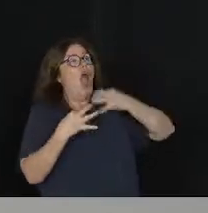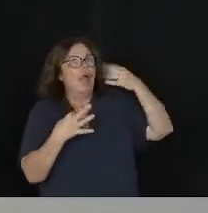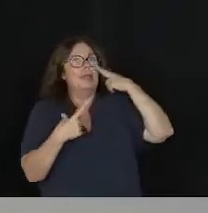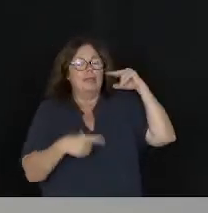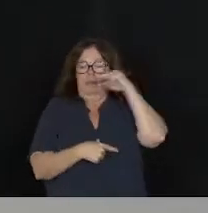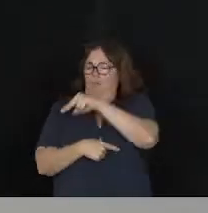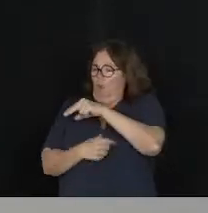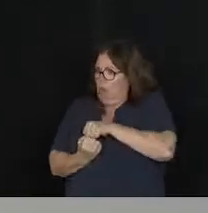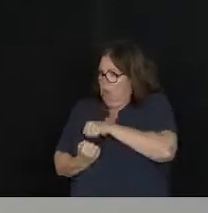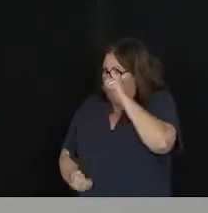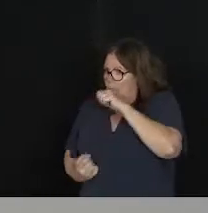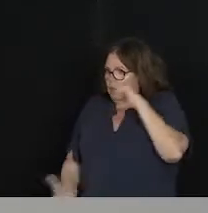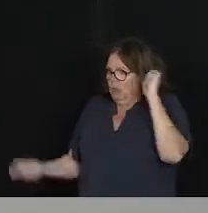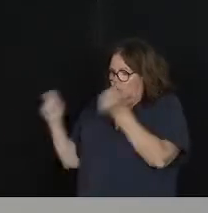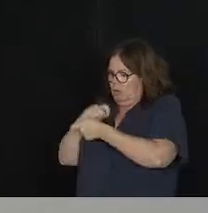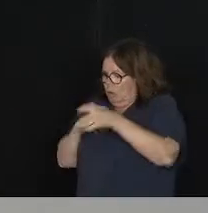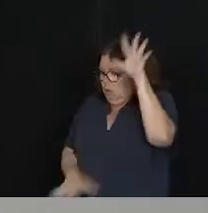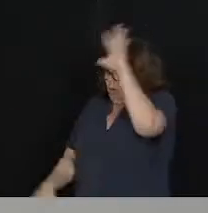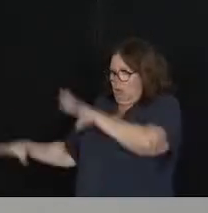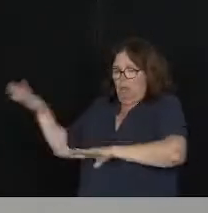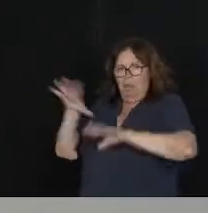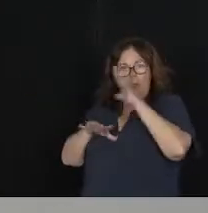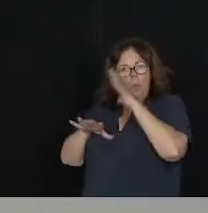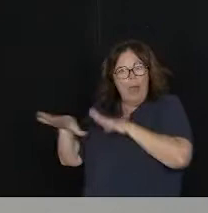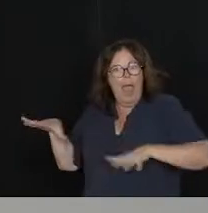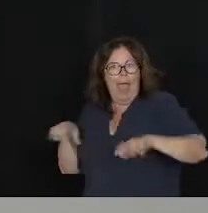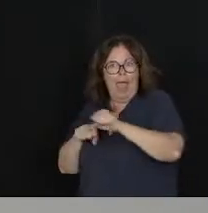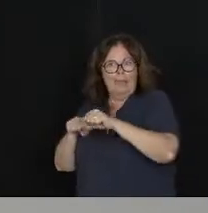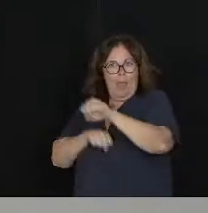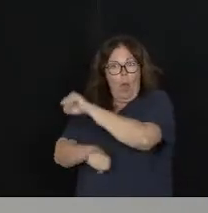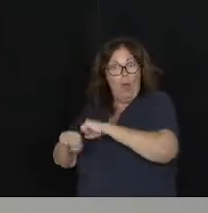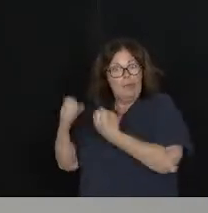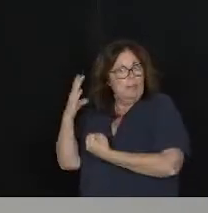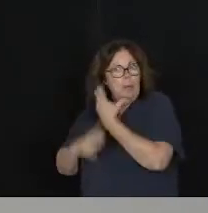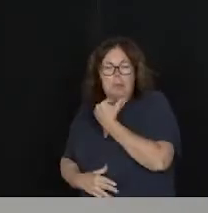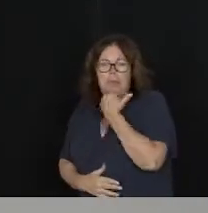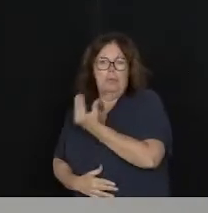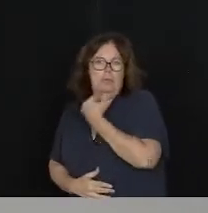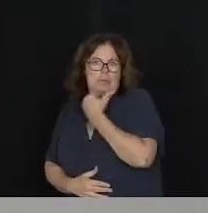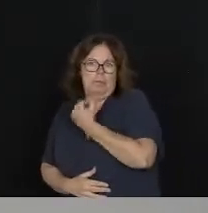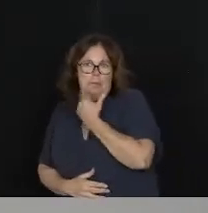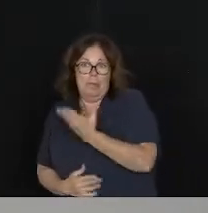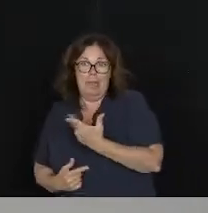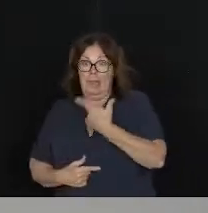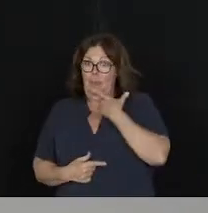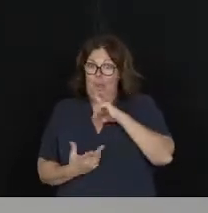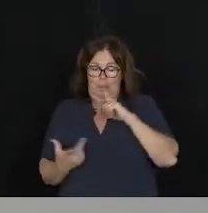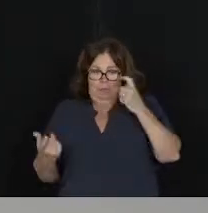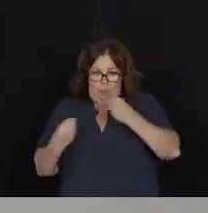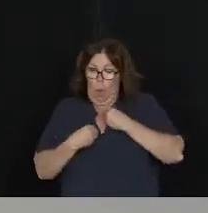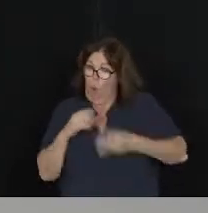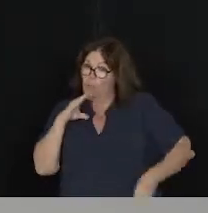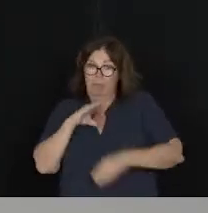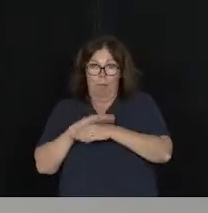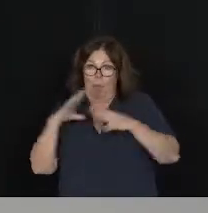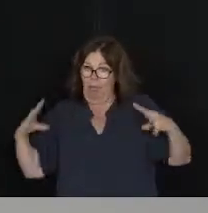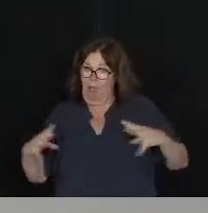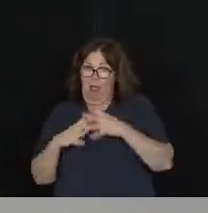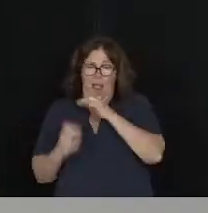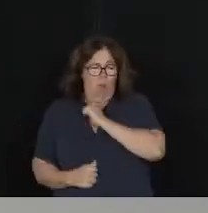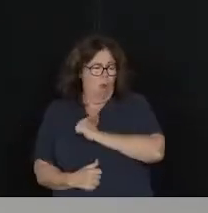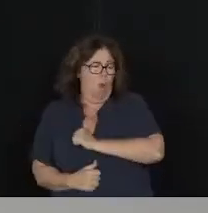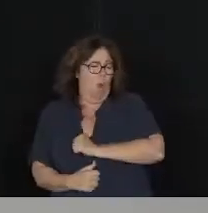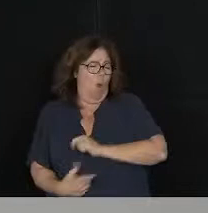plus les moyens d'en sanctionner les écarts. C'est un temps qui s'ouvre généralement par un changement radical, par